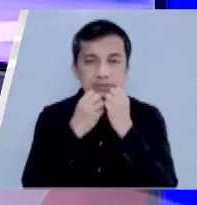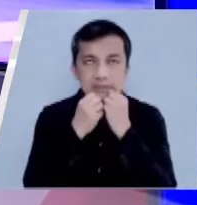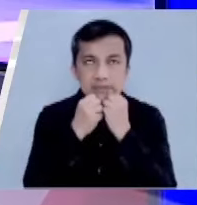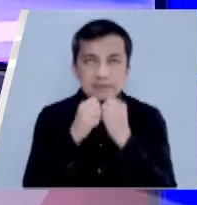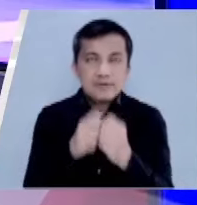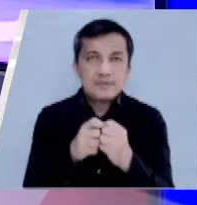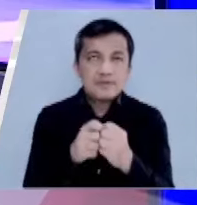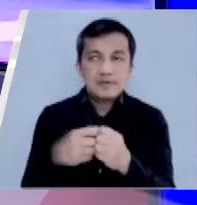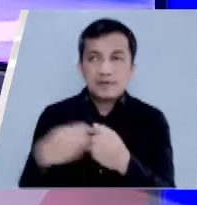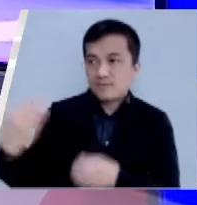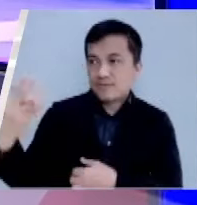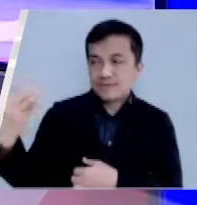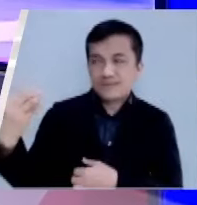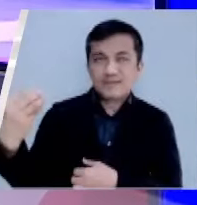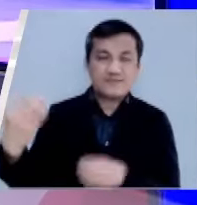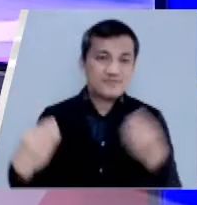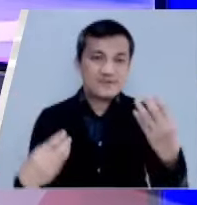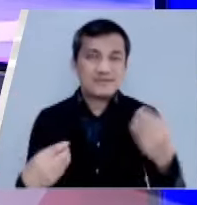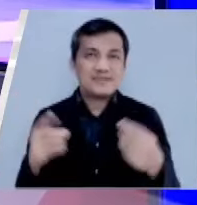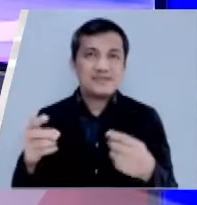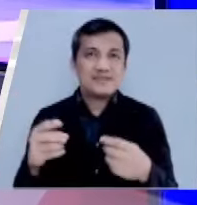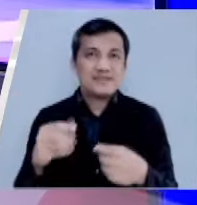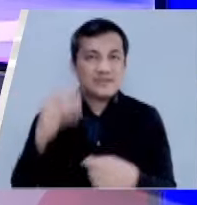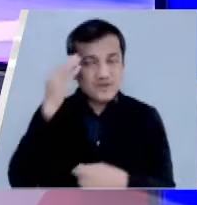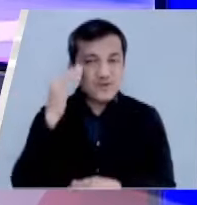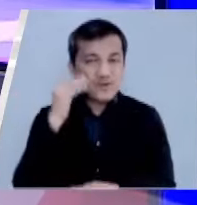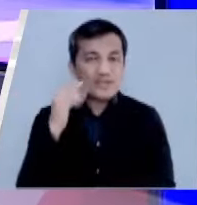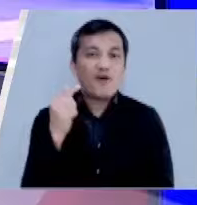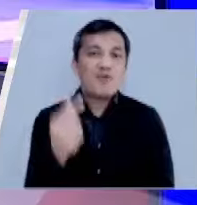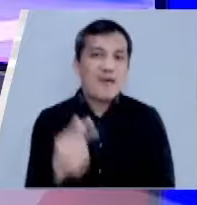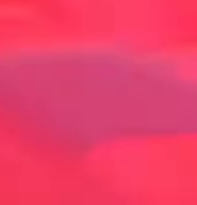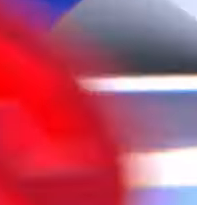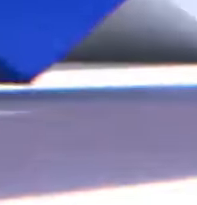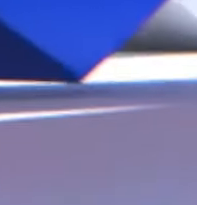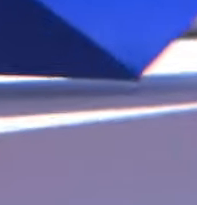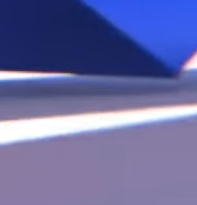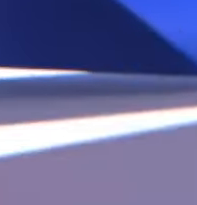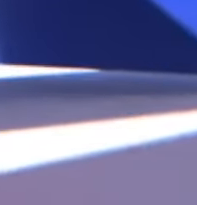selfie ang ilang Korean opas. Makichika kay Nelson Canlas.